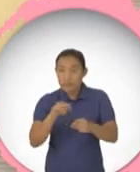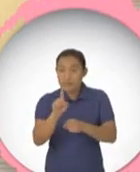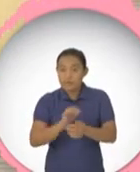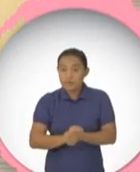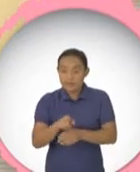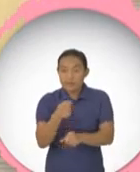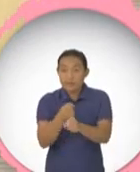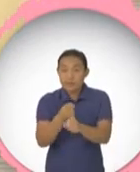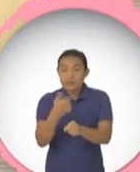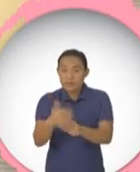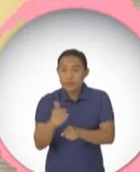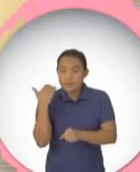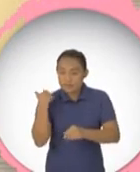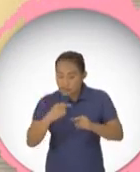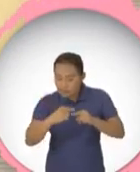บเอาไว ้ครับ